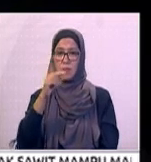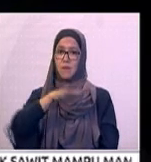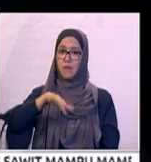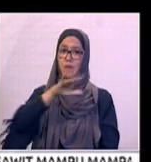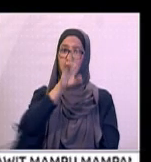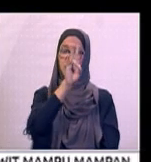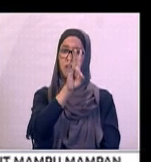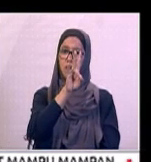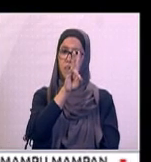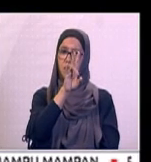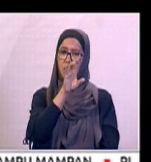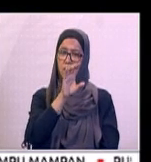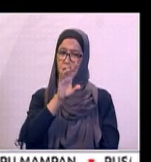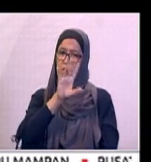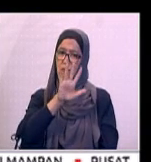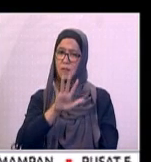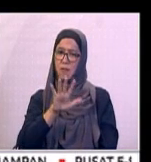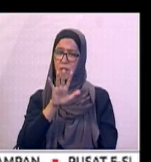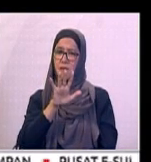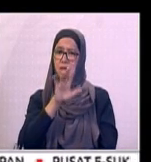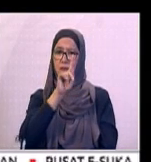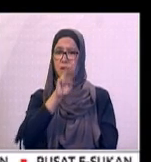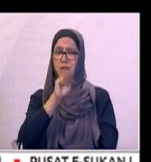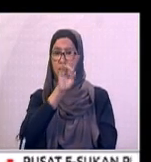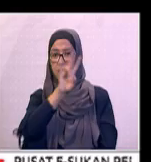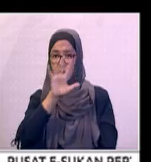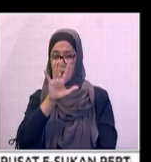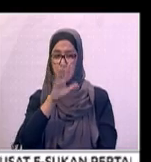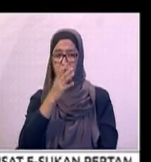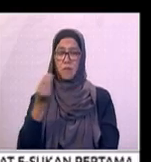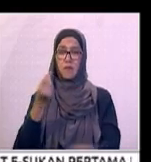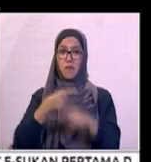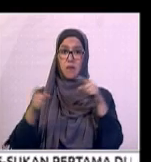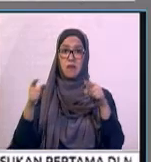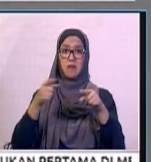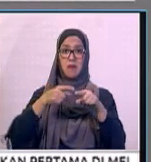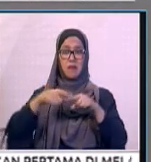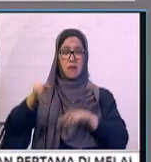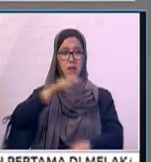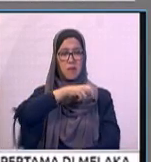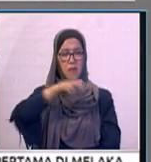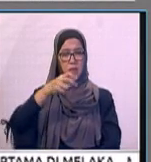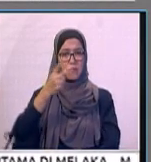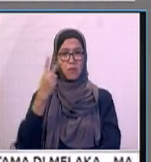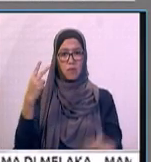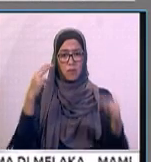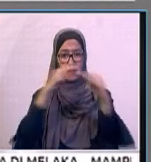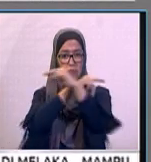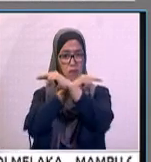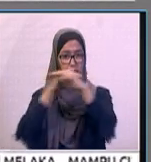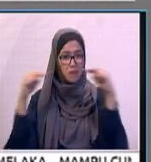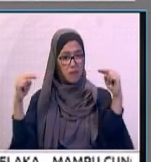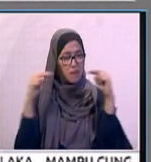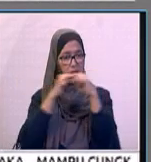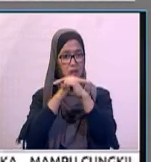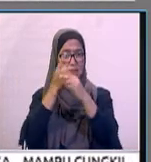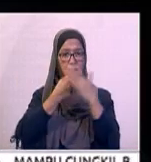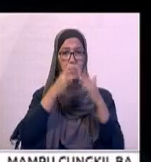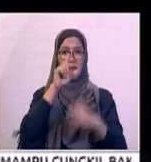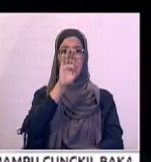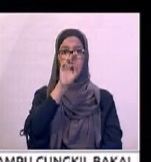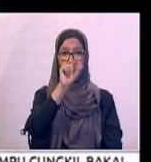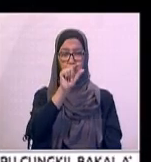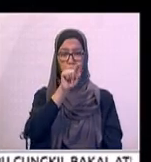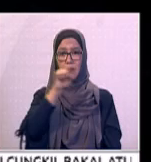75. Trafik pada malam ini masih lagi lancar di kedua-dua arah dari Bentong ke Karak. Namun trafik perlahan